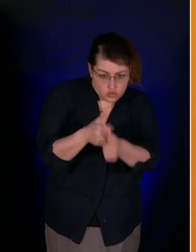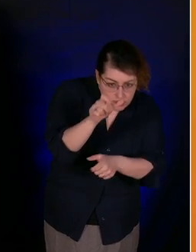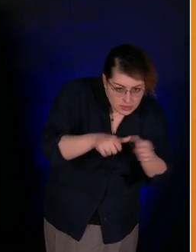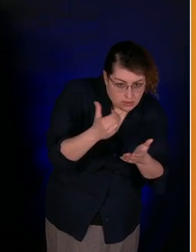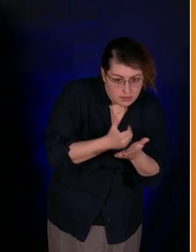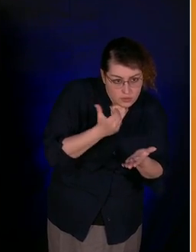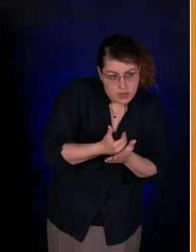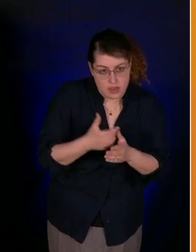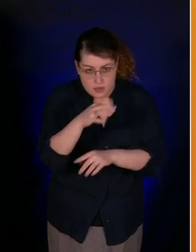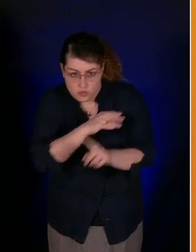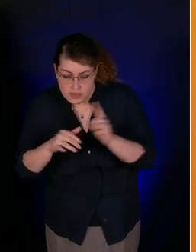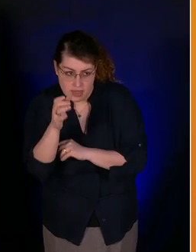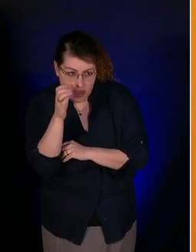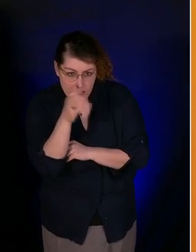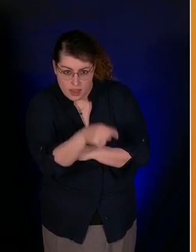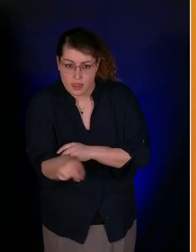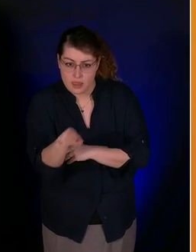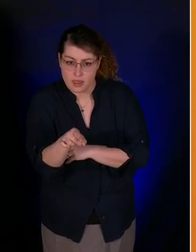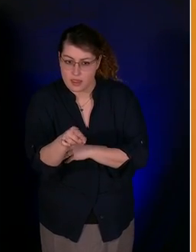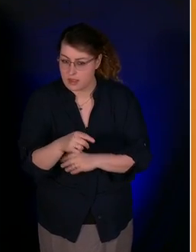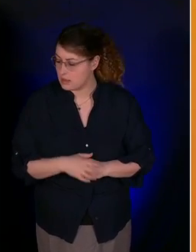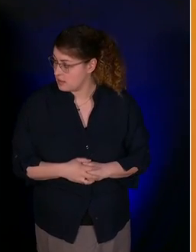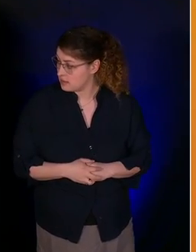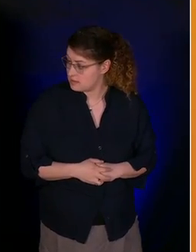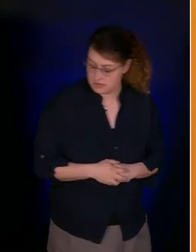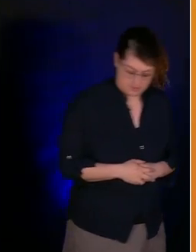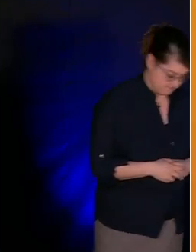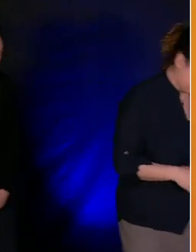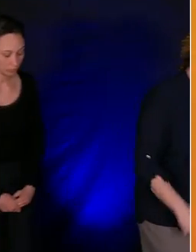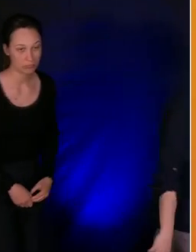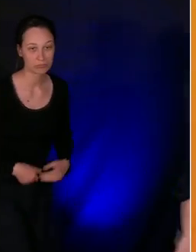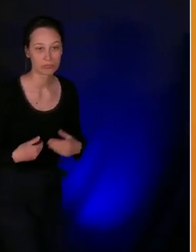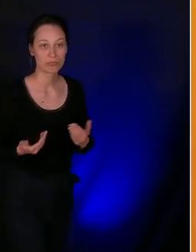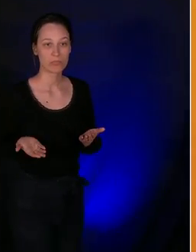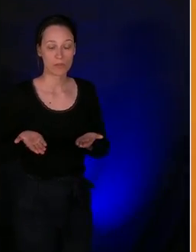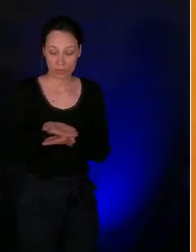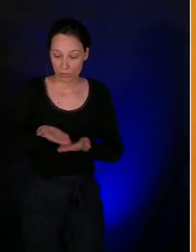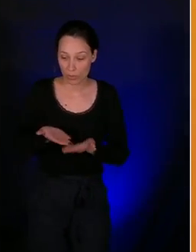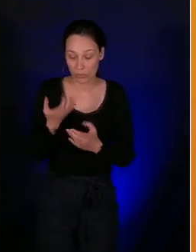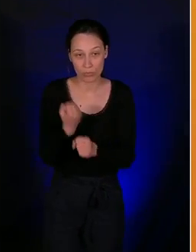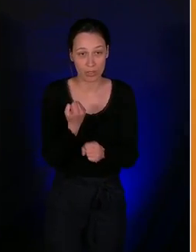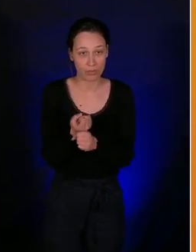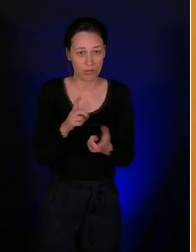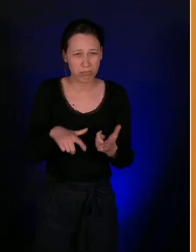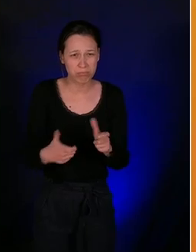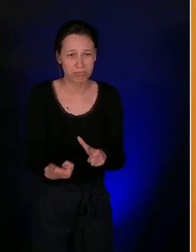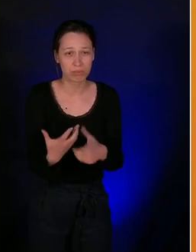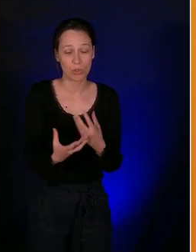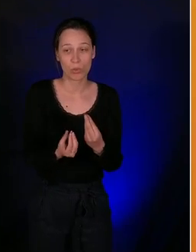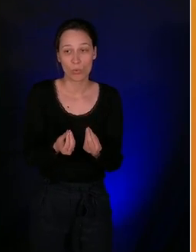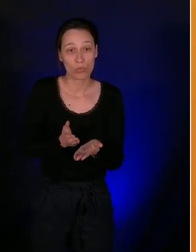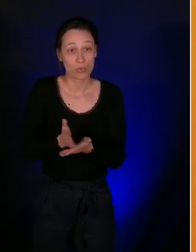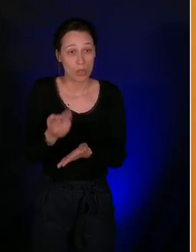société. La détérioration du travail, perte de sens, d'utilité et de récompense entraîne